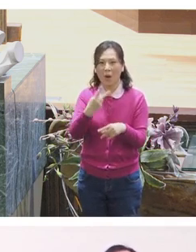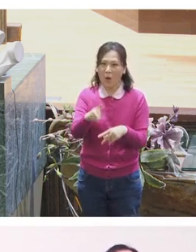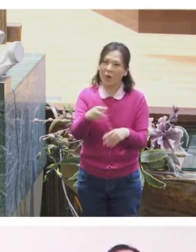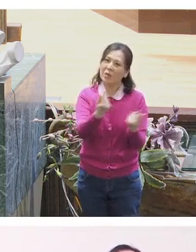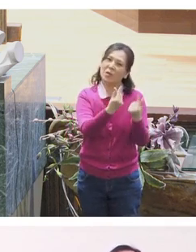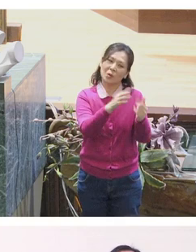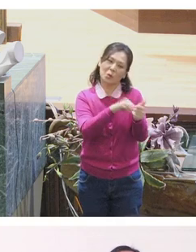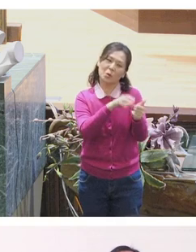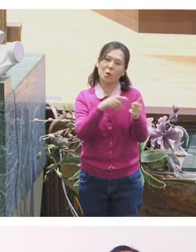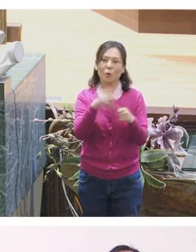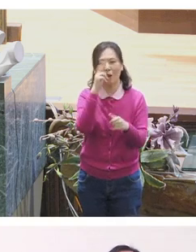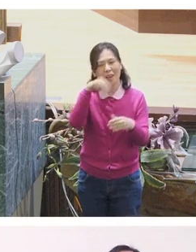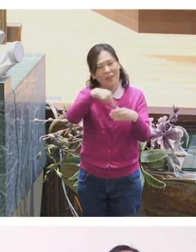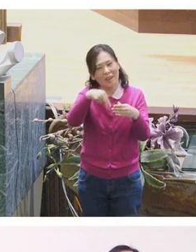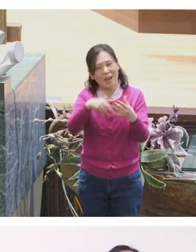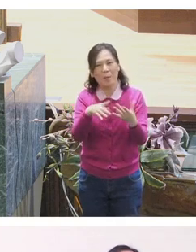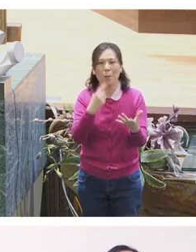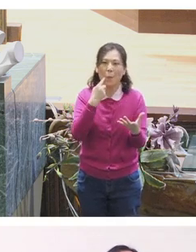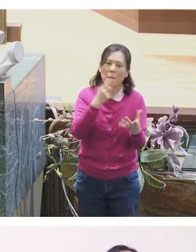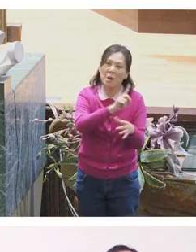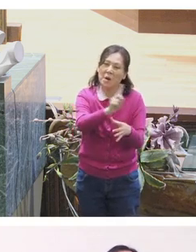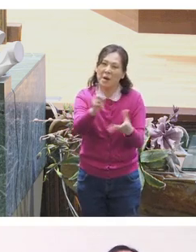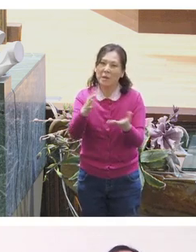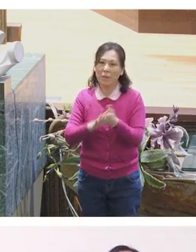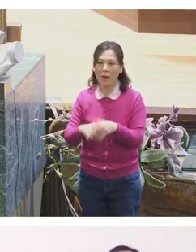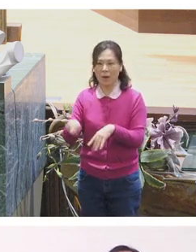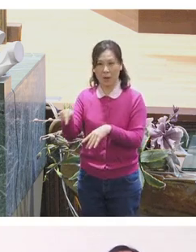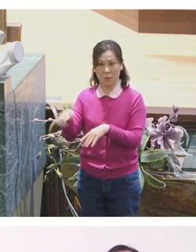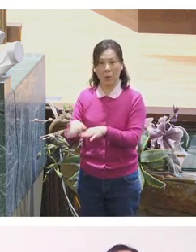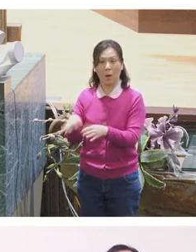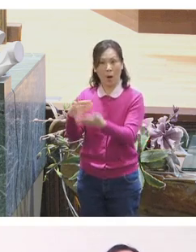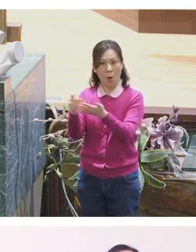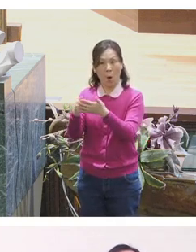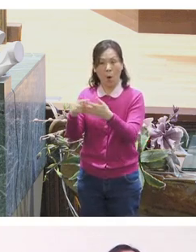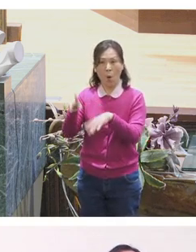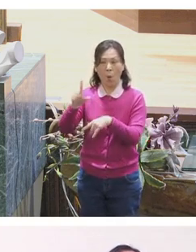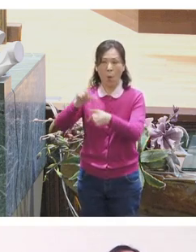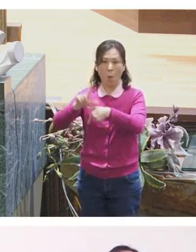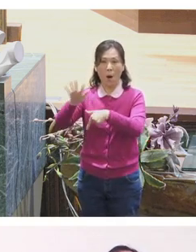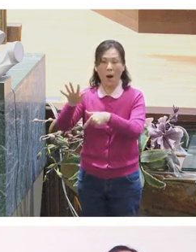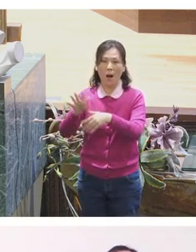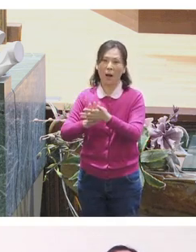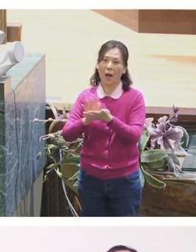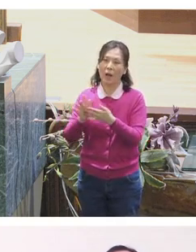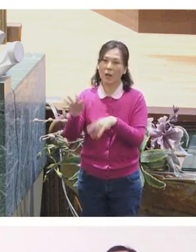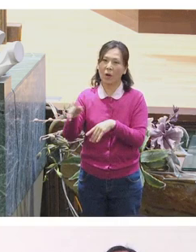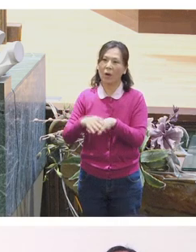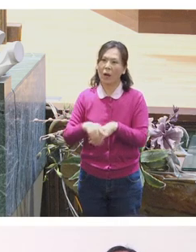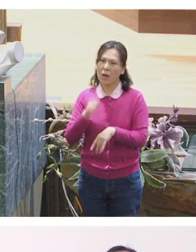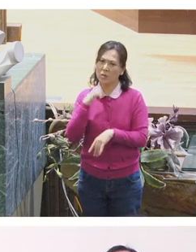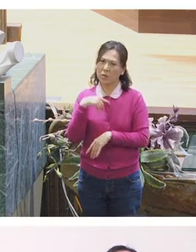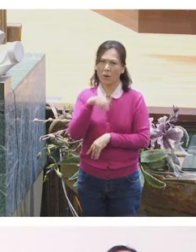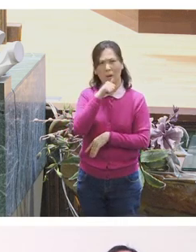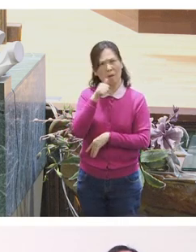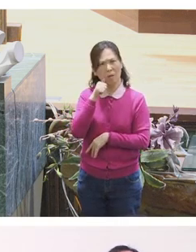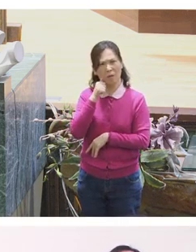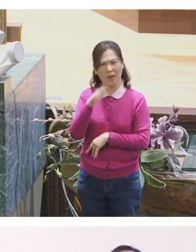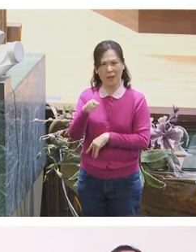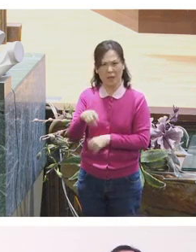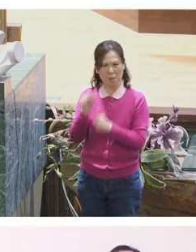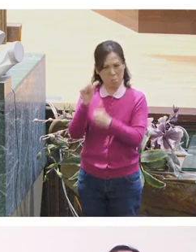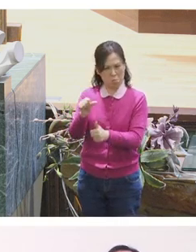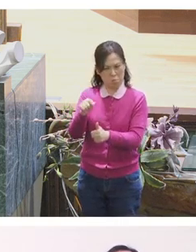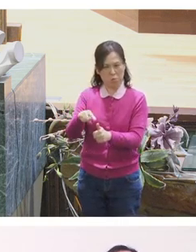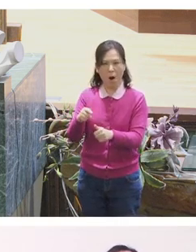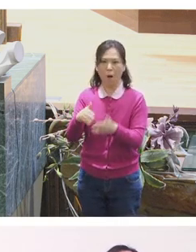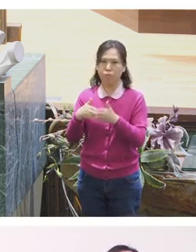一样有各种风味哦。那他们好不容易制作出图卡，但底下写版权所有翻译必究，那我就跟农委会的开放政府